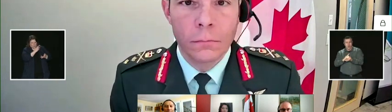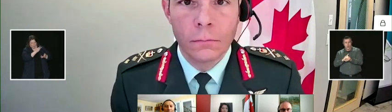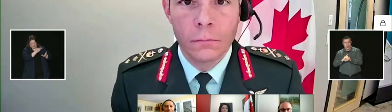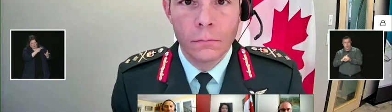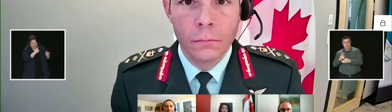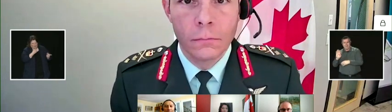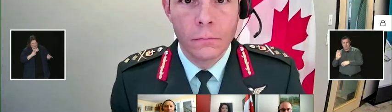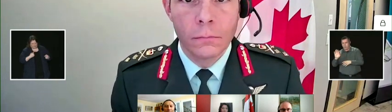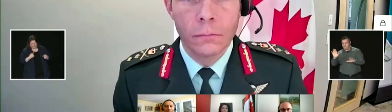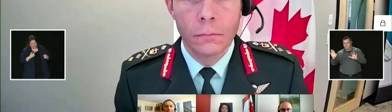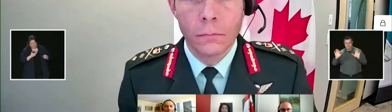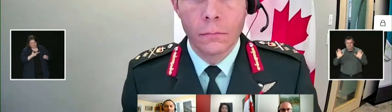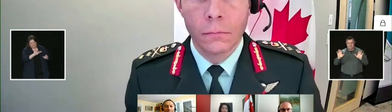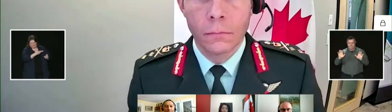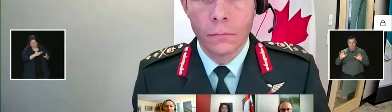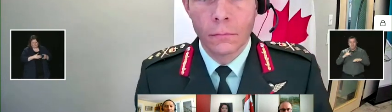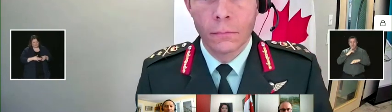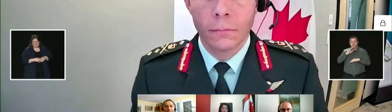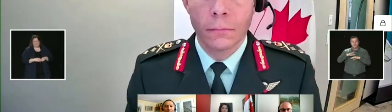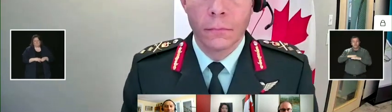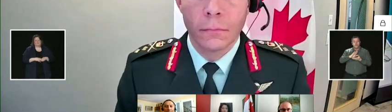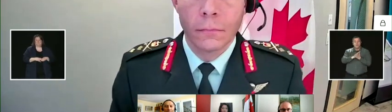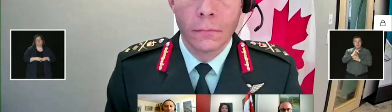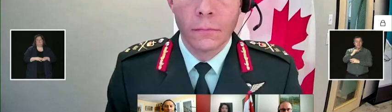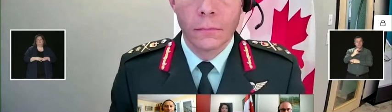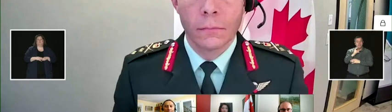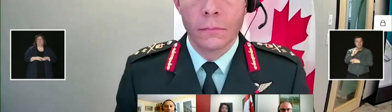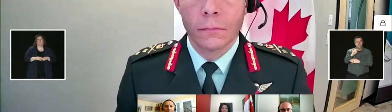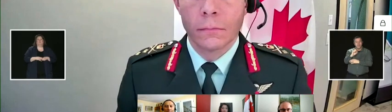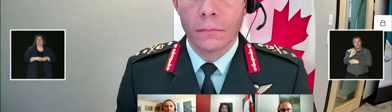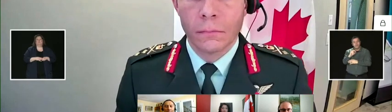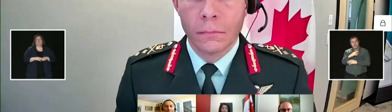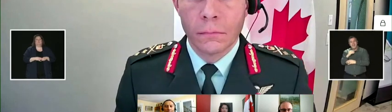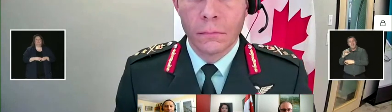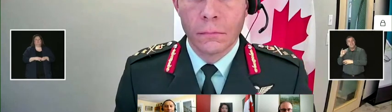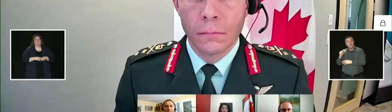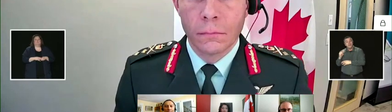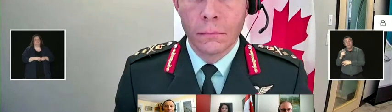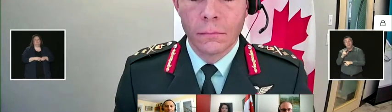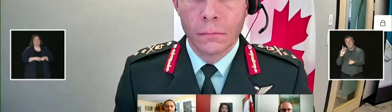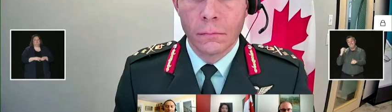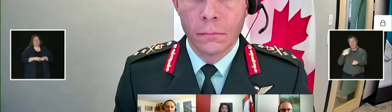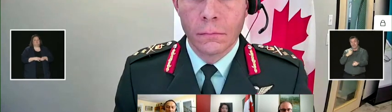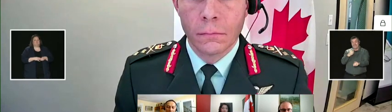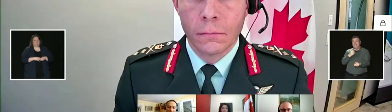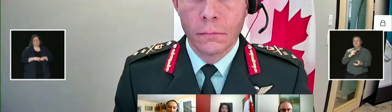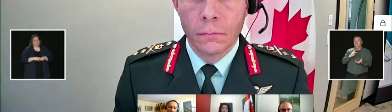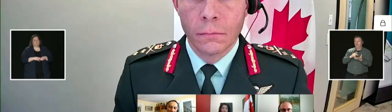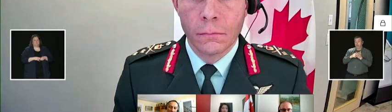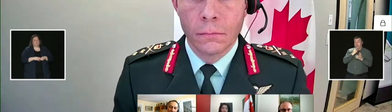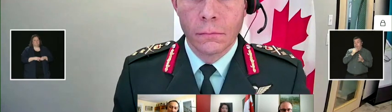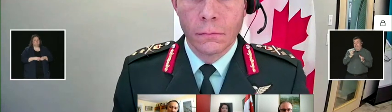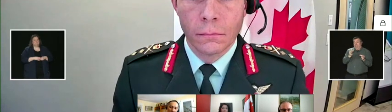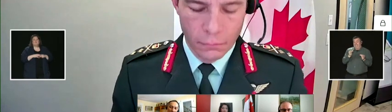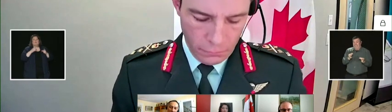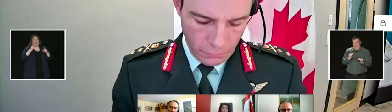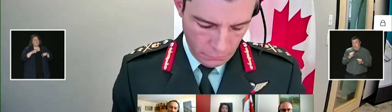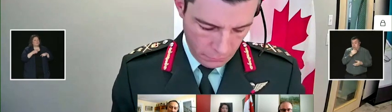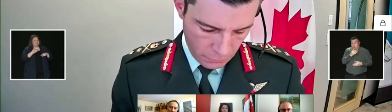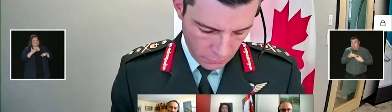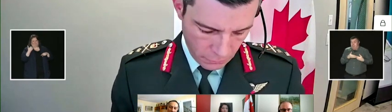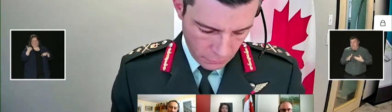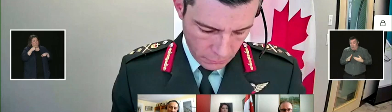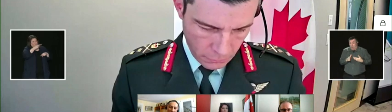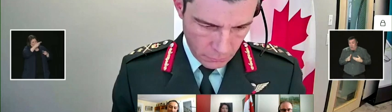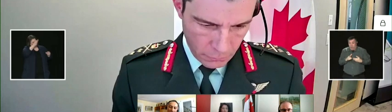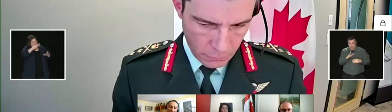docteur Berthiaume. C'est sur Johnson & Johnson. Vendredi, vous disiez qu'on s'attendait à une